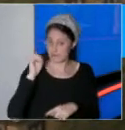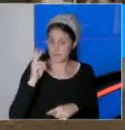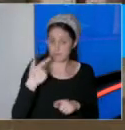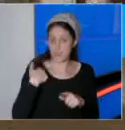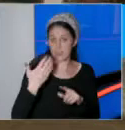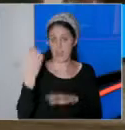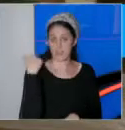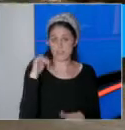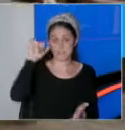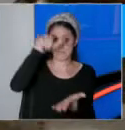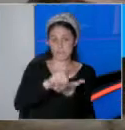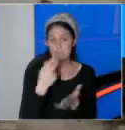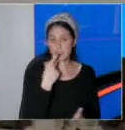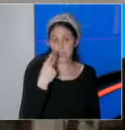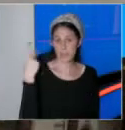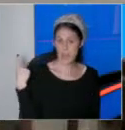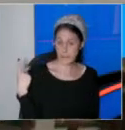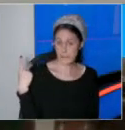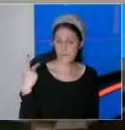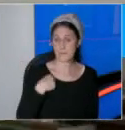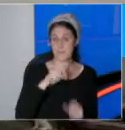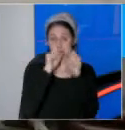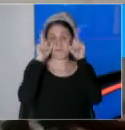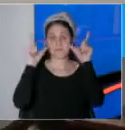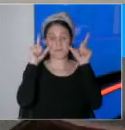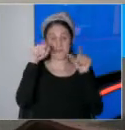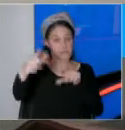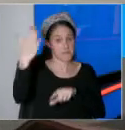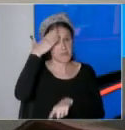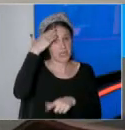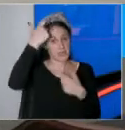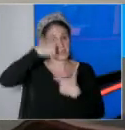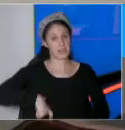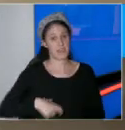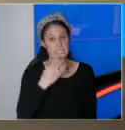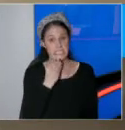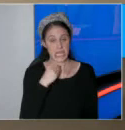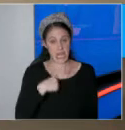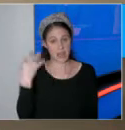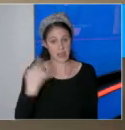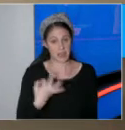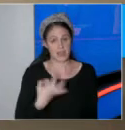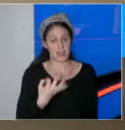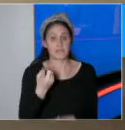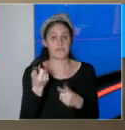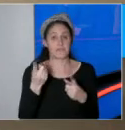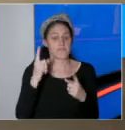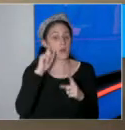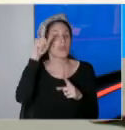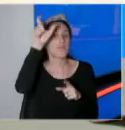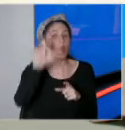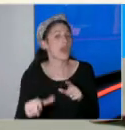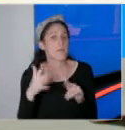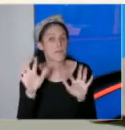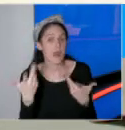שם לפני כשנתיים, ובאמת הופתעתי ממידת הידע שלהם עלינו. מה שאנחנו יודעים עליהם זה בעיקר